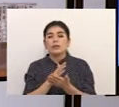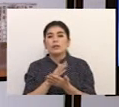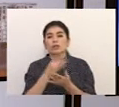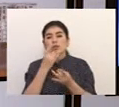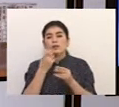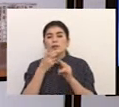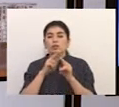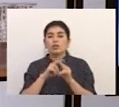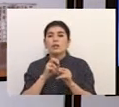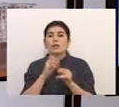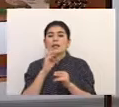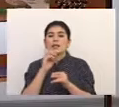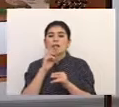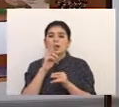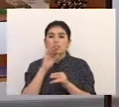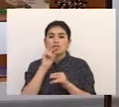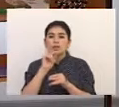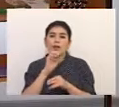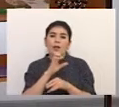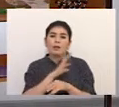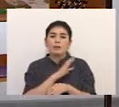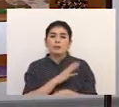ilmiy tafakkur yetakchi edi.